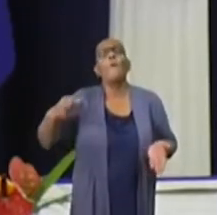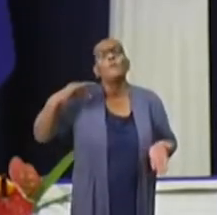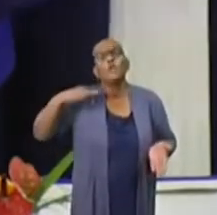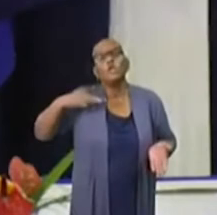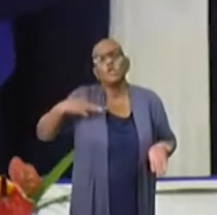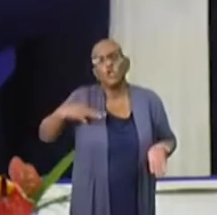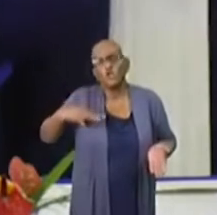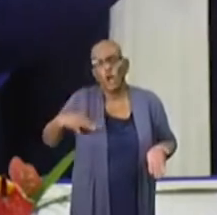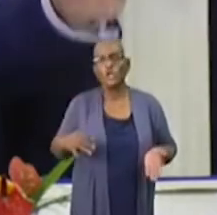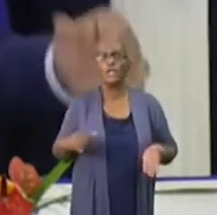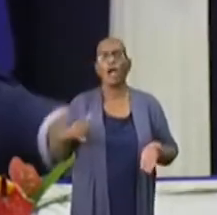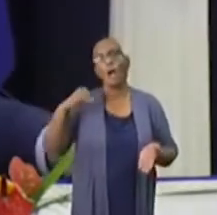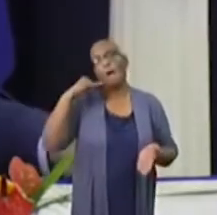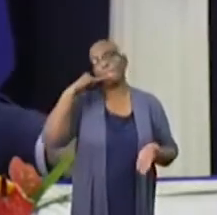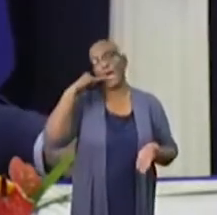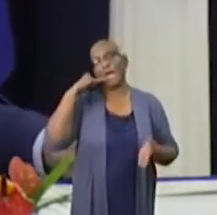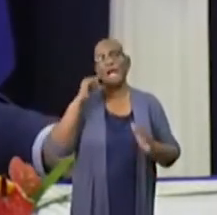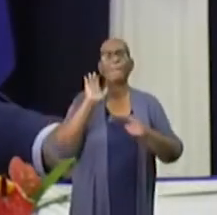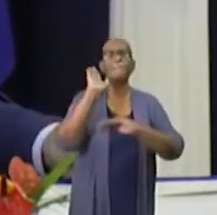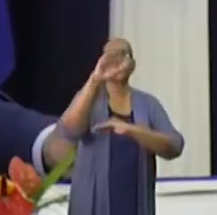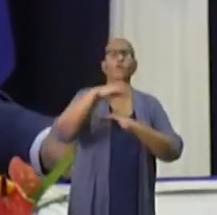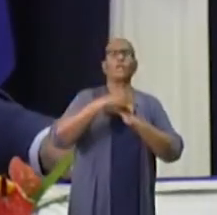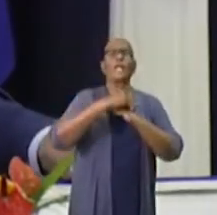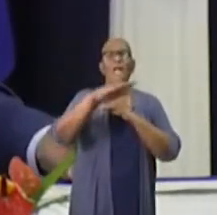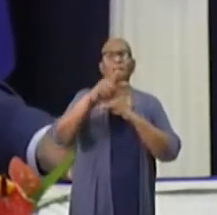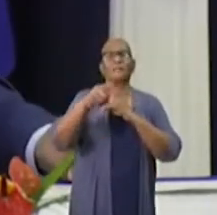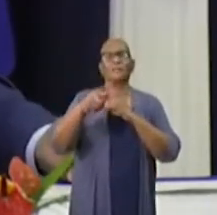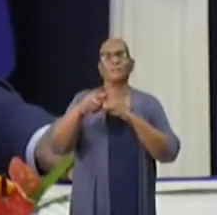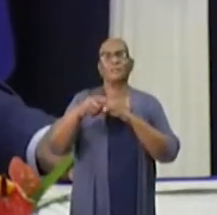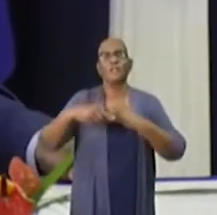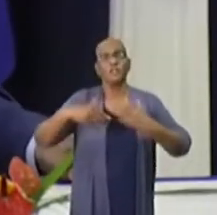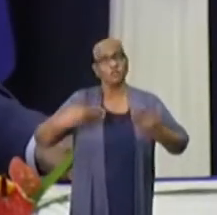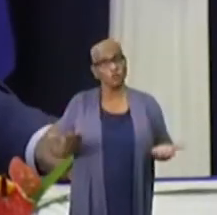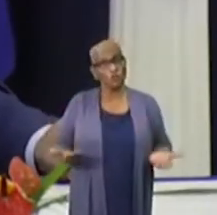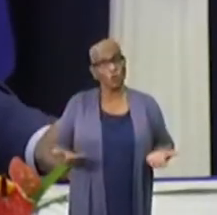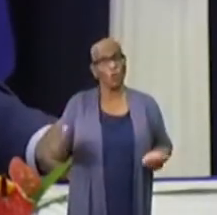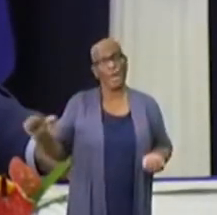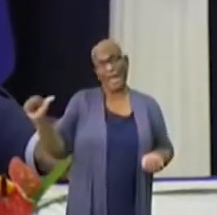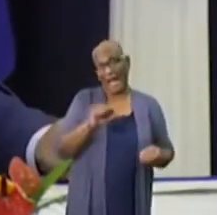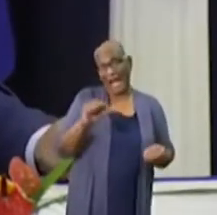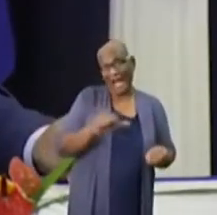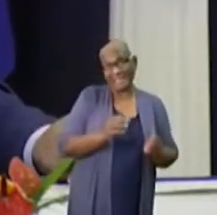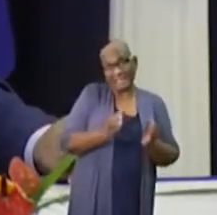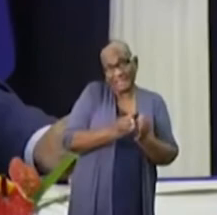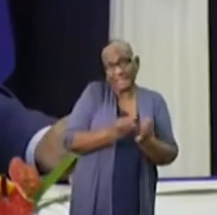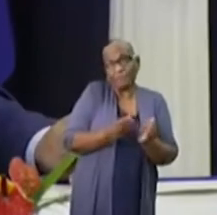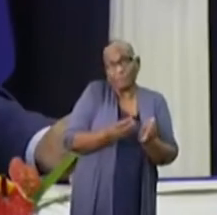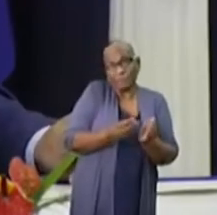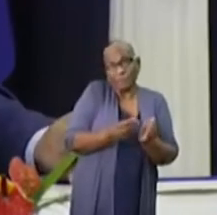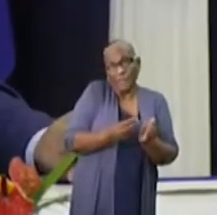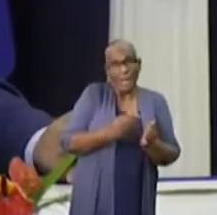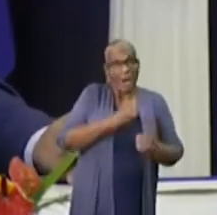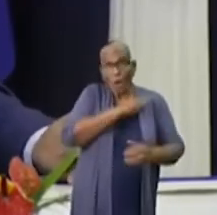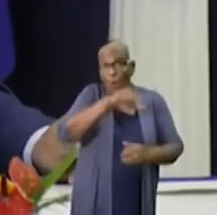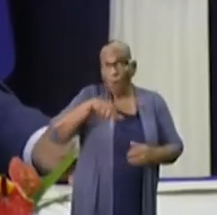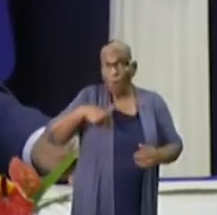space. Maar daar zie je namelijk dat we aparte tarieven betalen, hoge tarieven betalen als we gaan